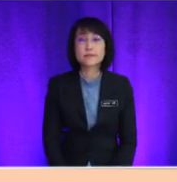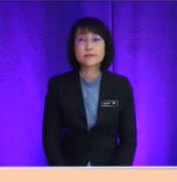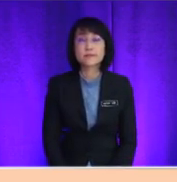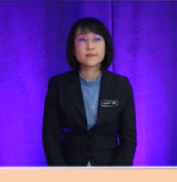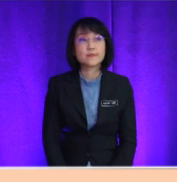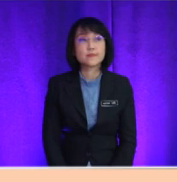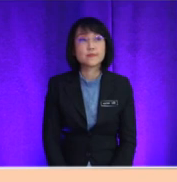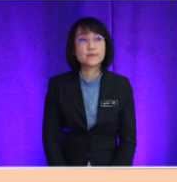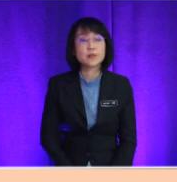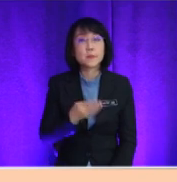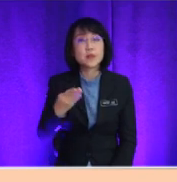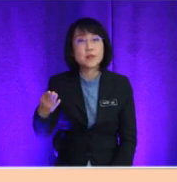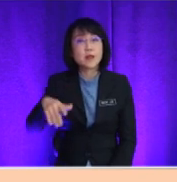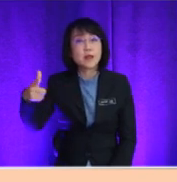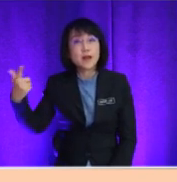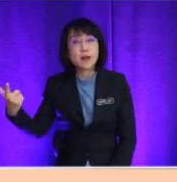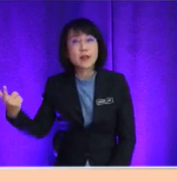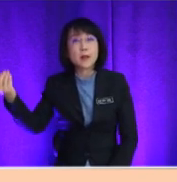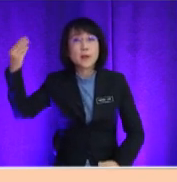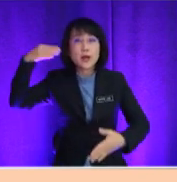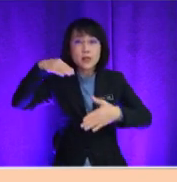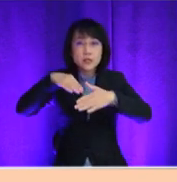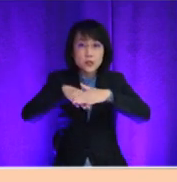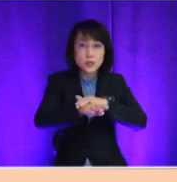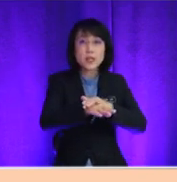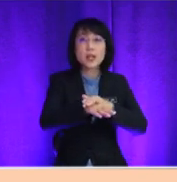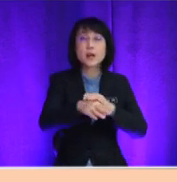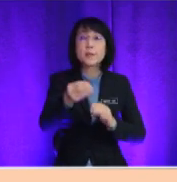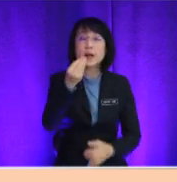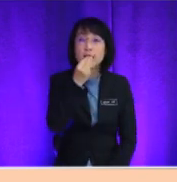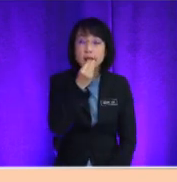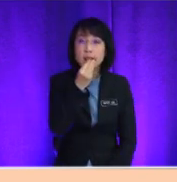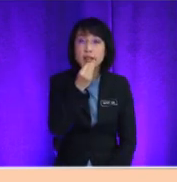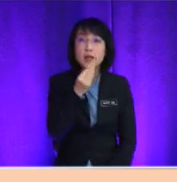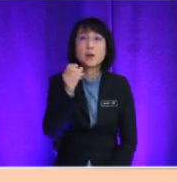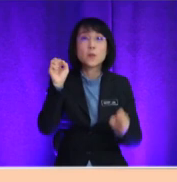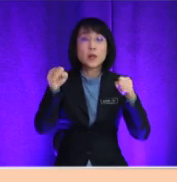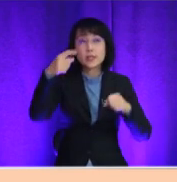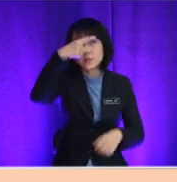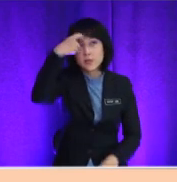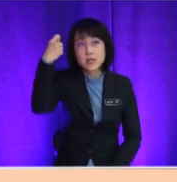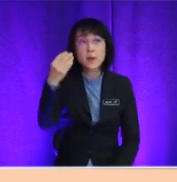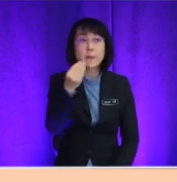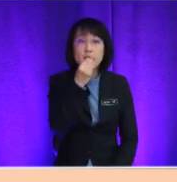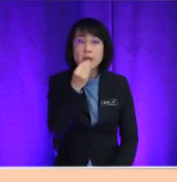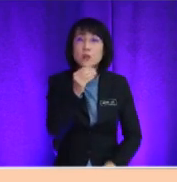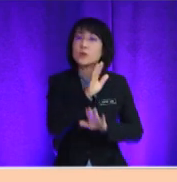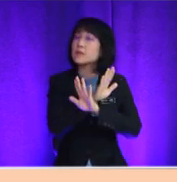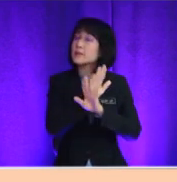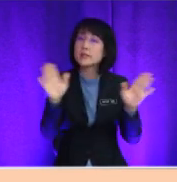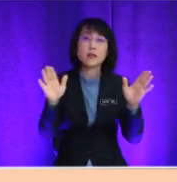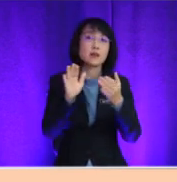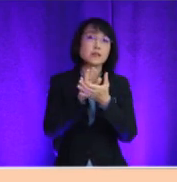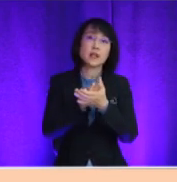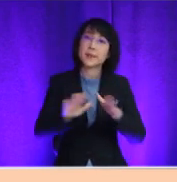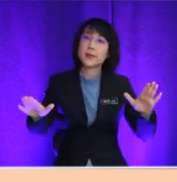kehadiran benda asing ke dalam makanan yang mana boleh menyebabkan makanan tersebut tidak selamat dimakan